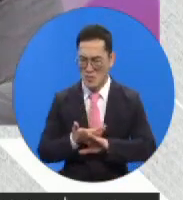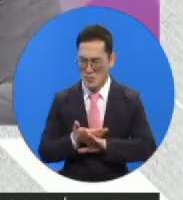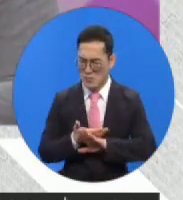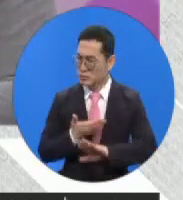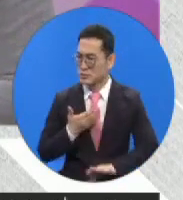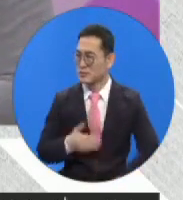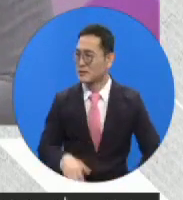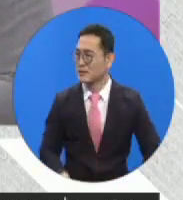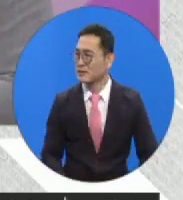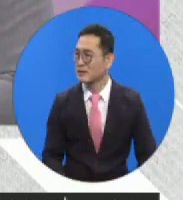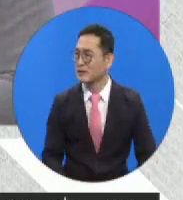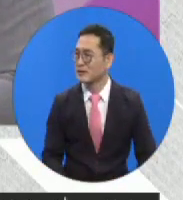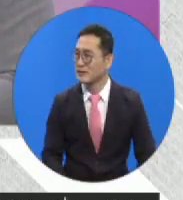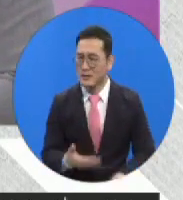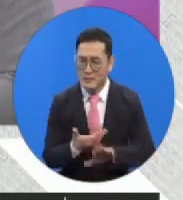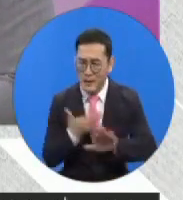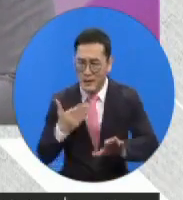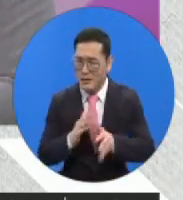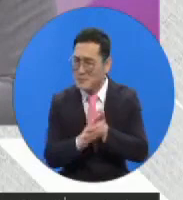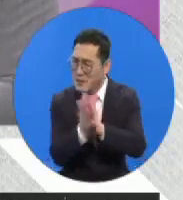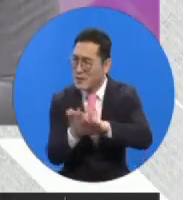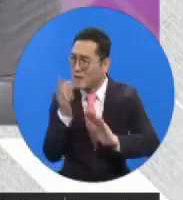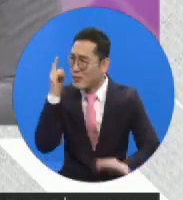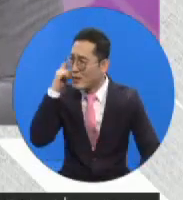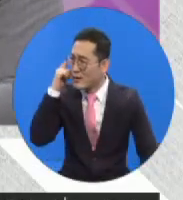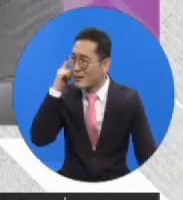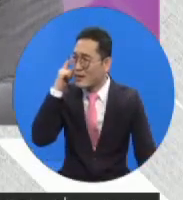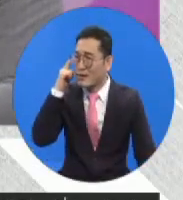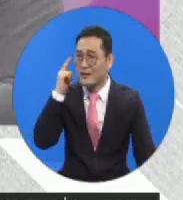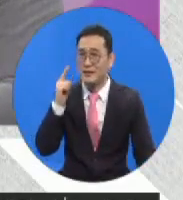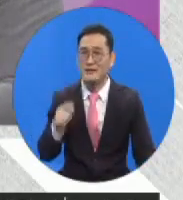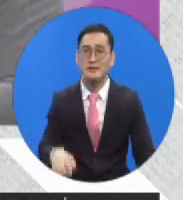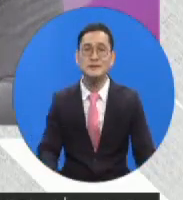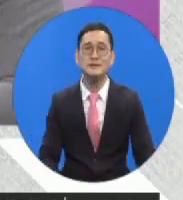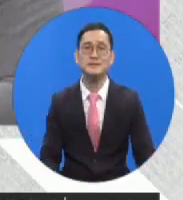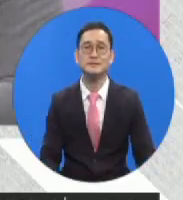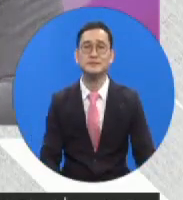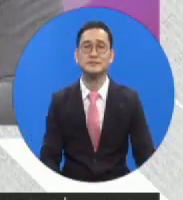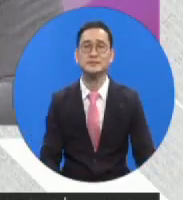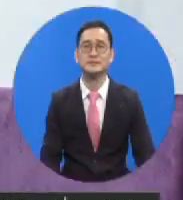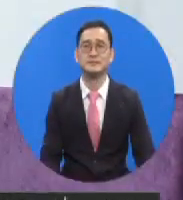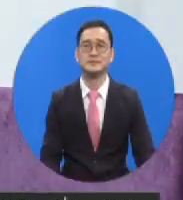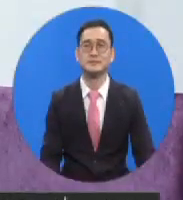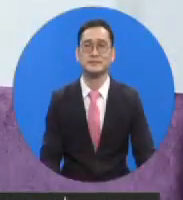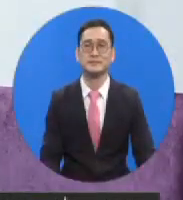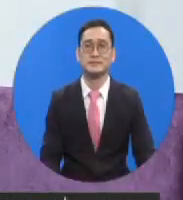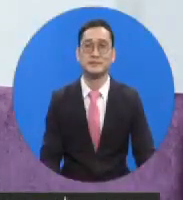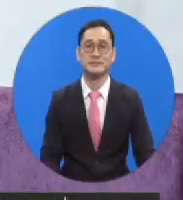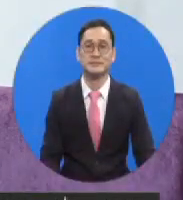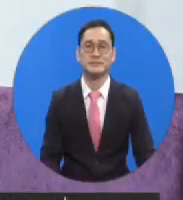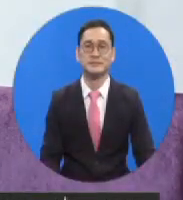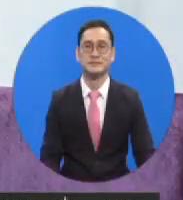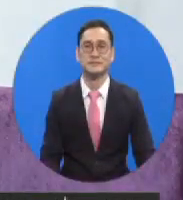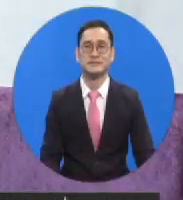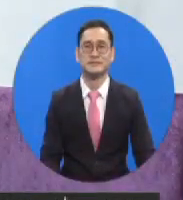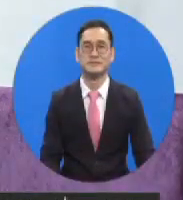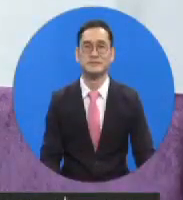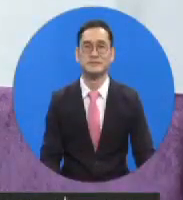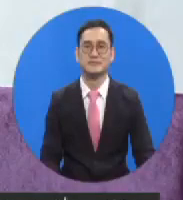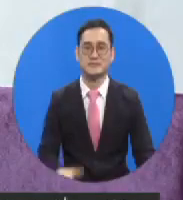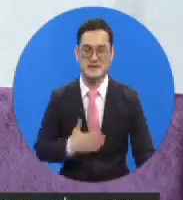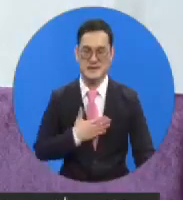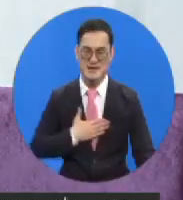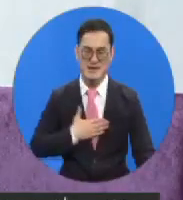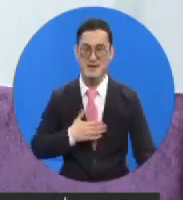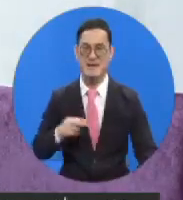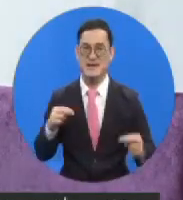무슨 일이 있었느냐, 그간에 어떤 심경 변화가 있었느냐, 뭐 이런 포인트 같아요. 어제 이제 국정화를 보면서 서로 가장 감정적으로